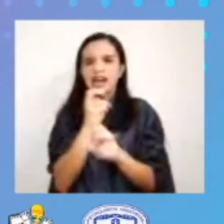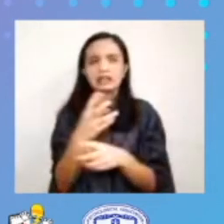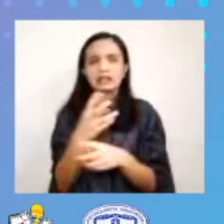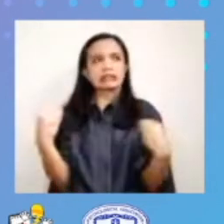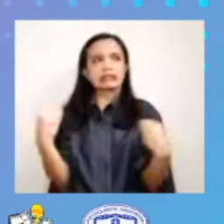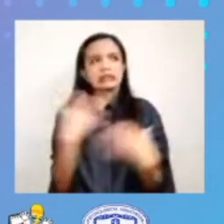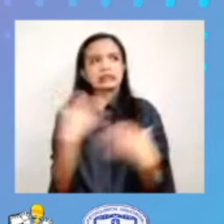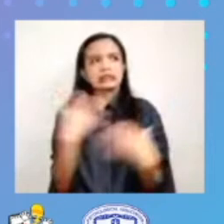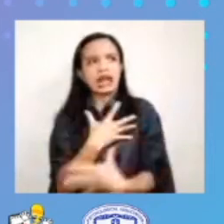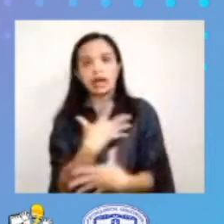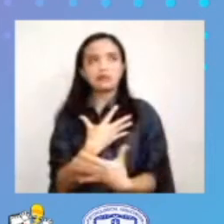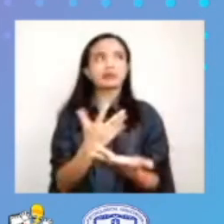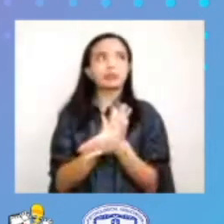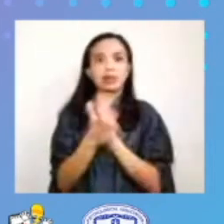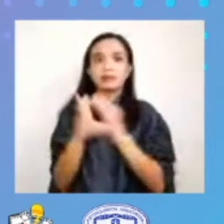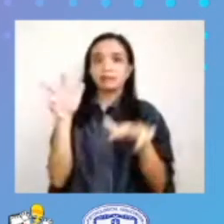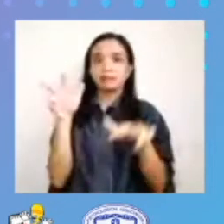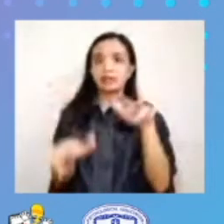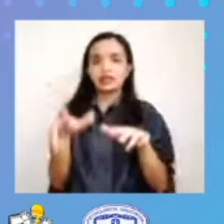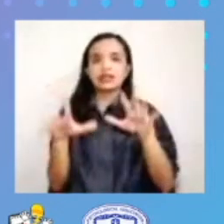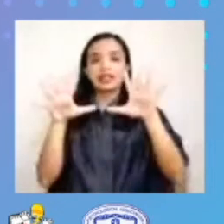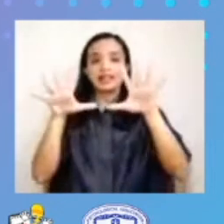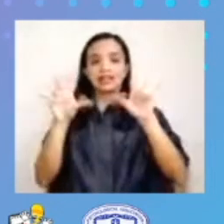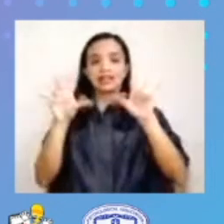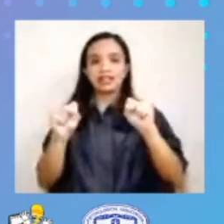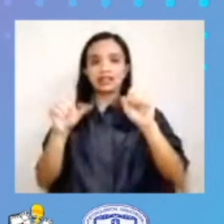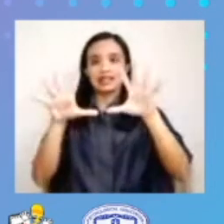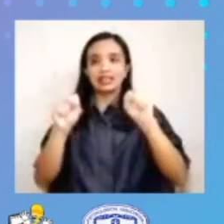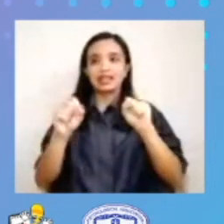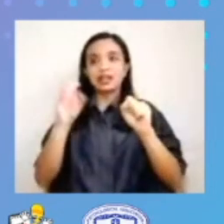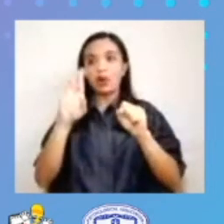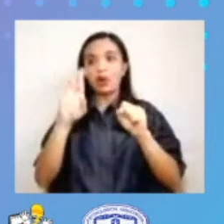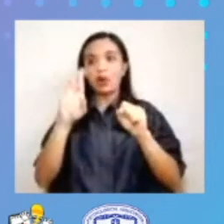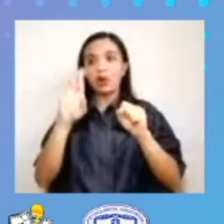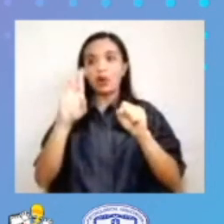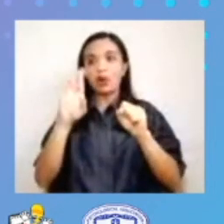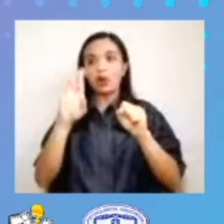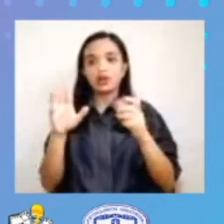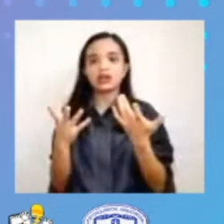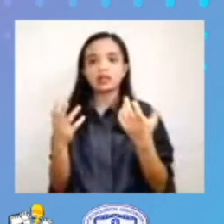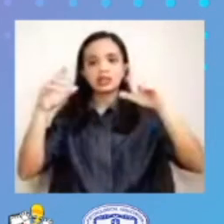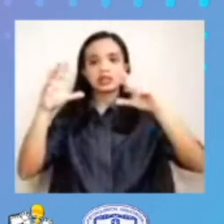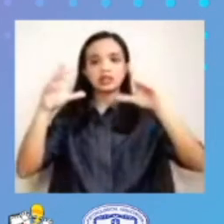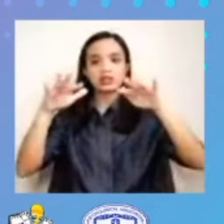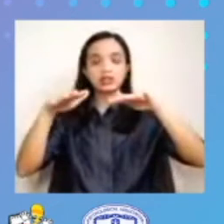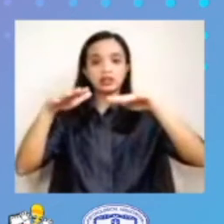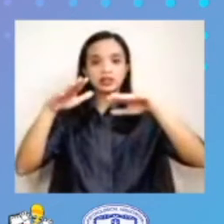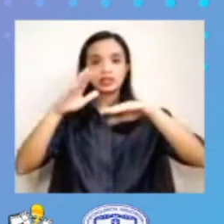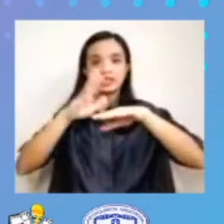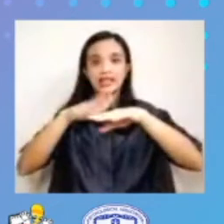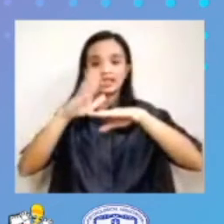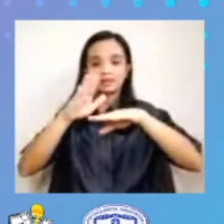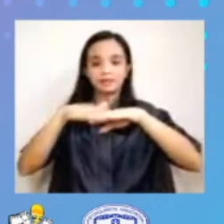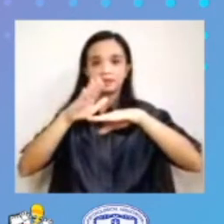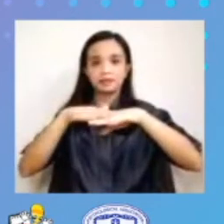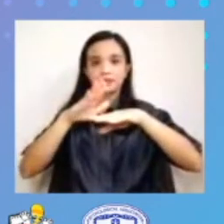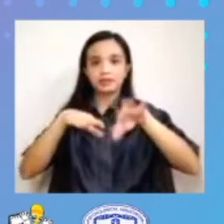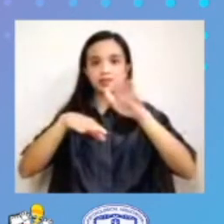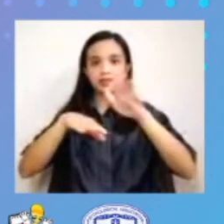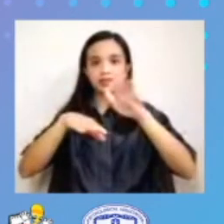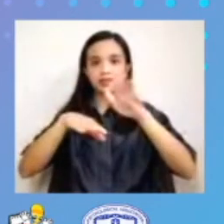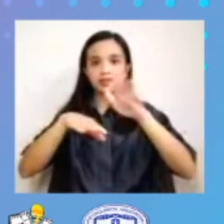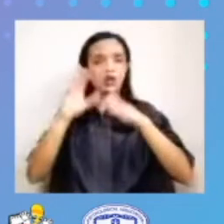that at night, nakakabigat siya ng pakiramdam. So if there's negative emotion, lalong bumibigat kasi sumasama yung katawan, no?